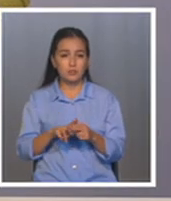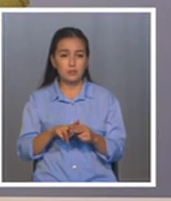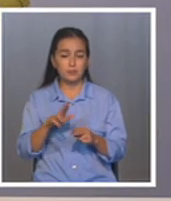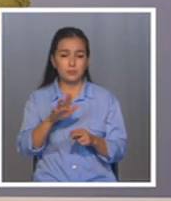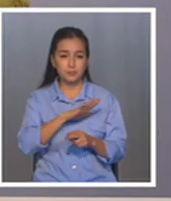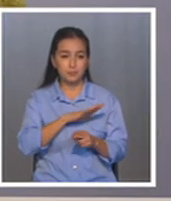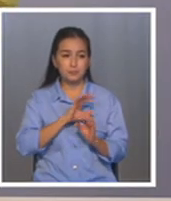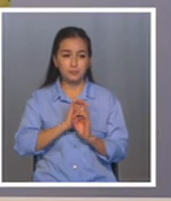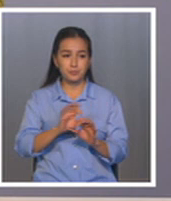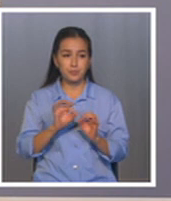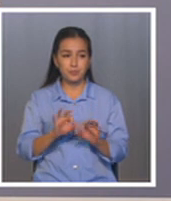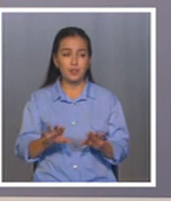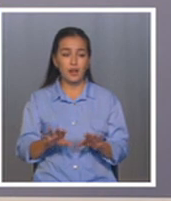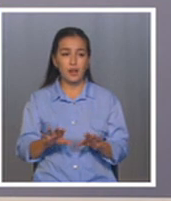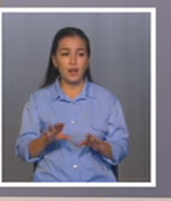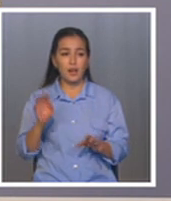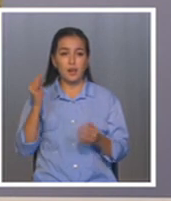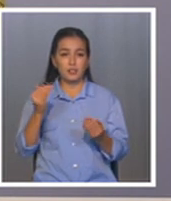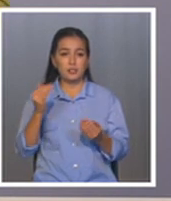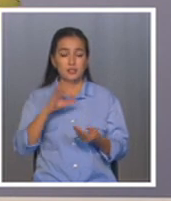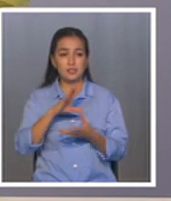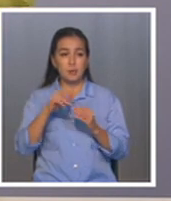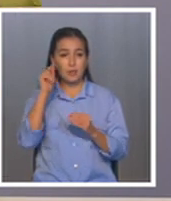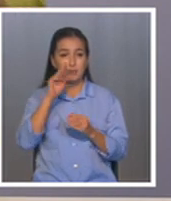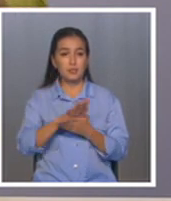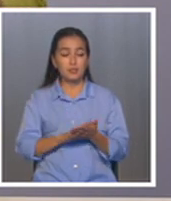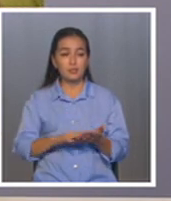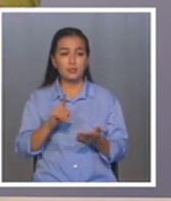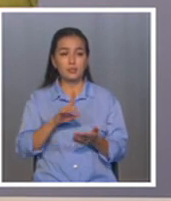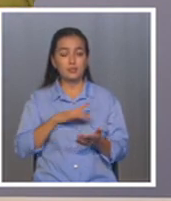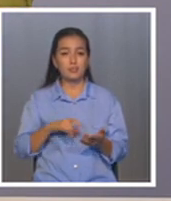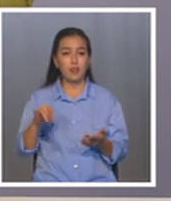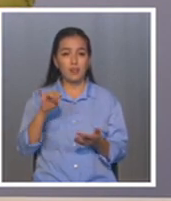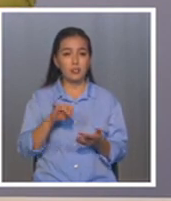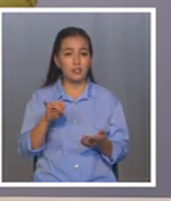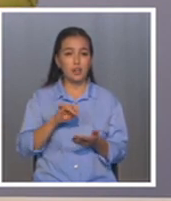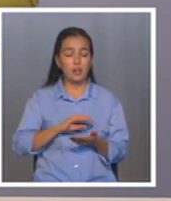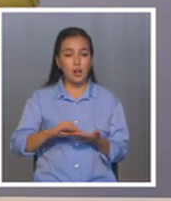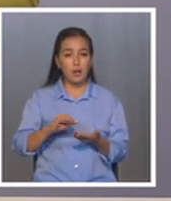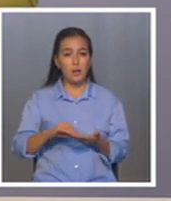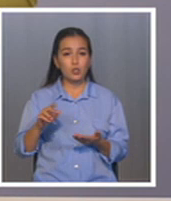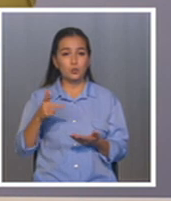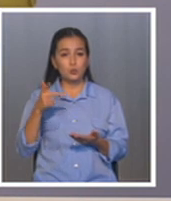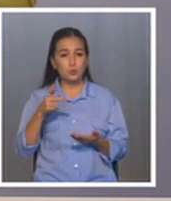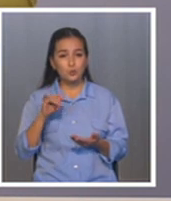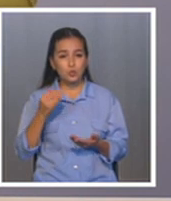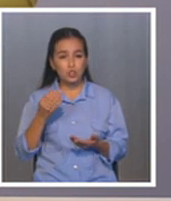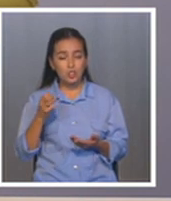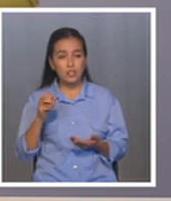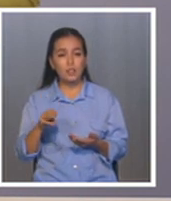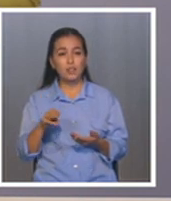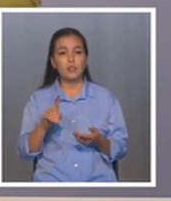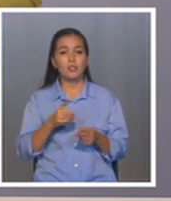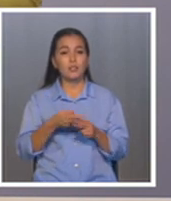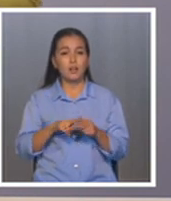автор. Ендеше сабағымызды ары қарай жалғастыру үшін тарихи роман, сюжет, фабула және